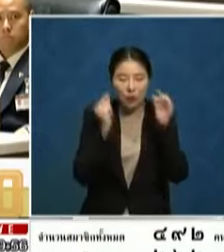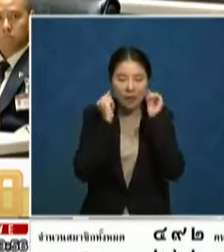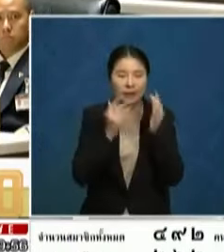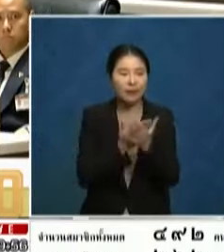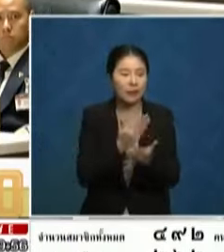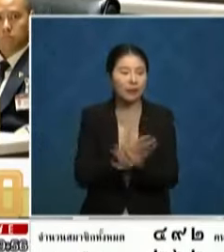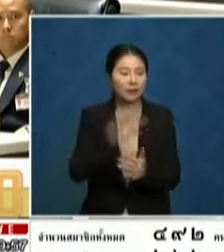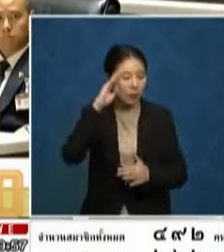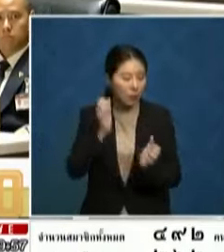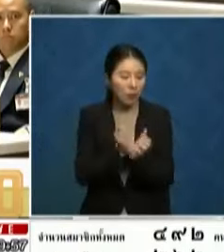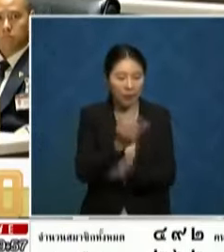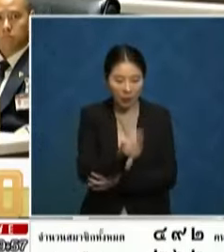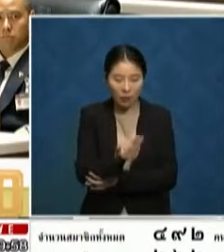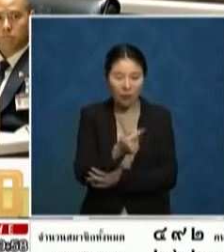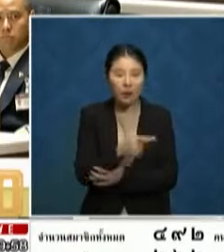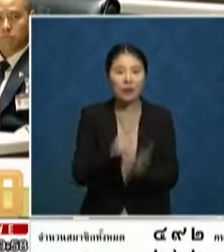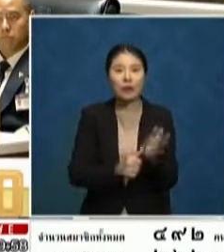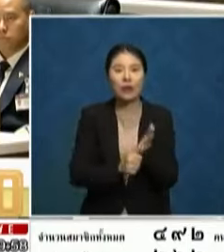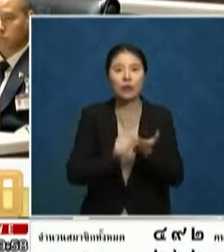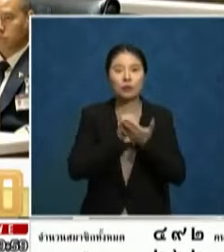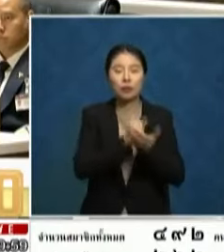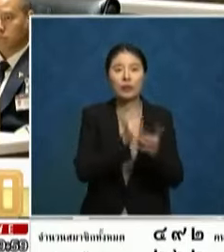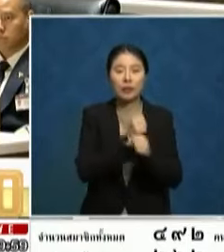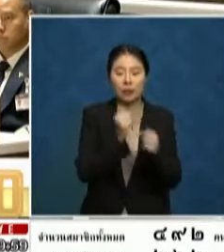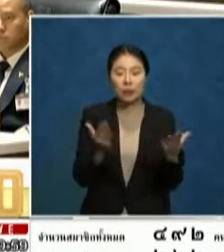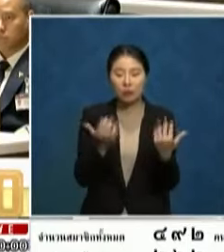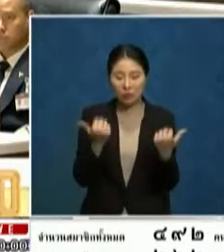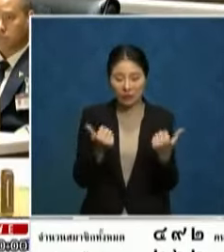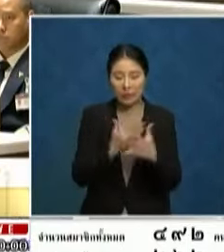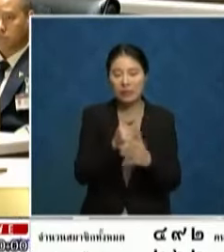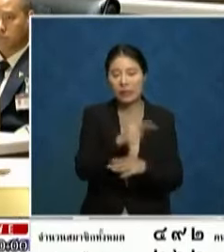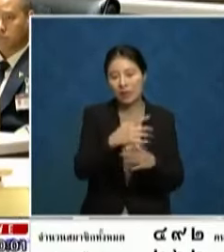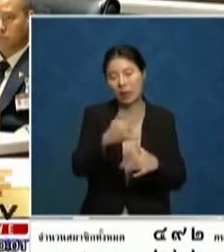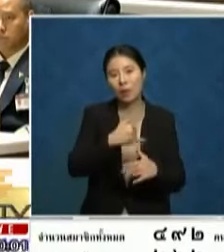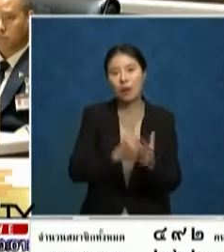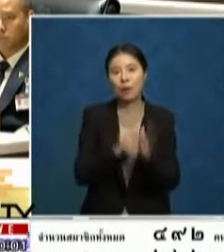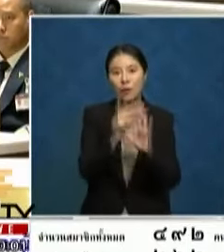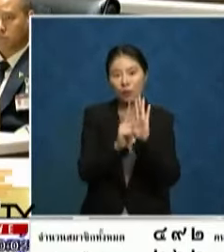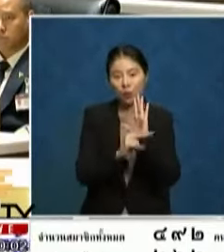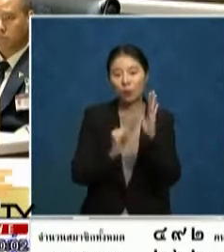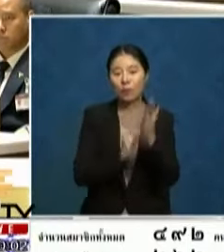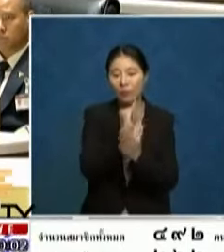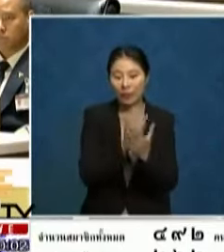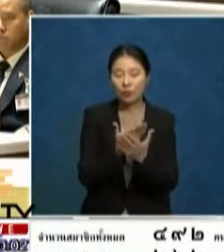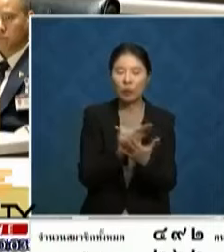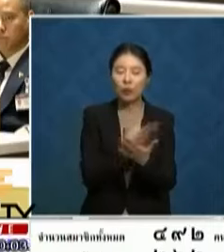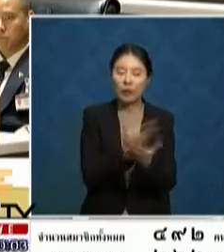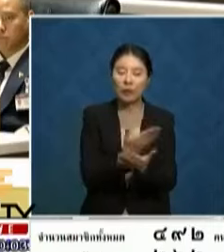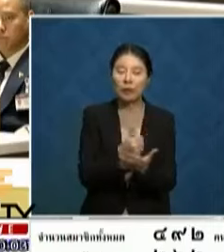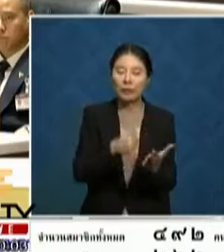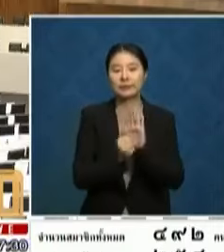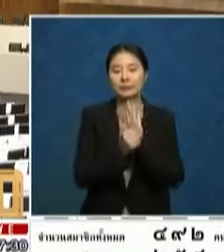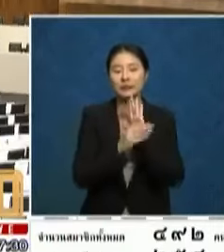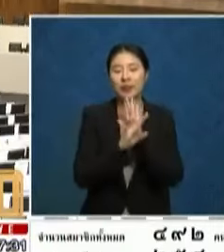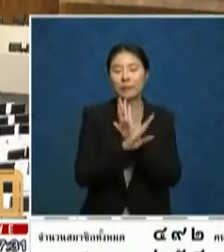ที่ไปเก็บสวยไปรีดไถคนพม่าก็คือเหมือนกับว่าทั้งตลาดมีคนพม่าเยอะอันนี้ดีเป็น